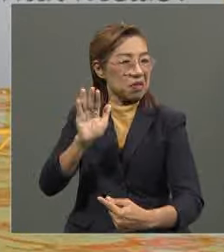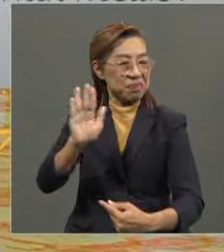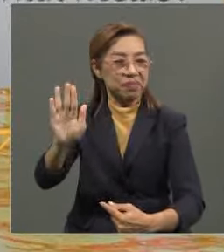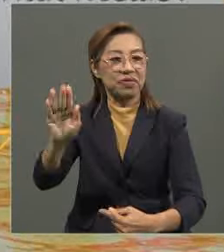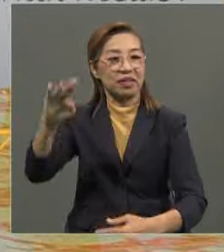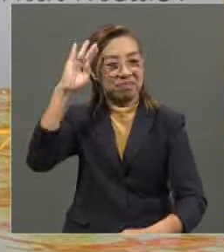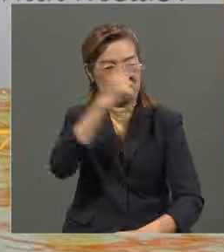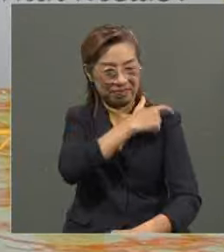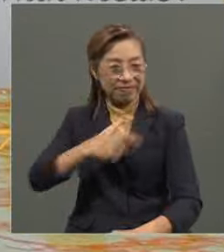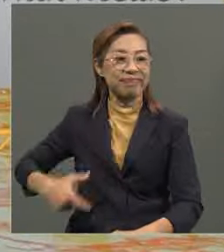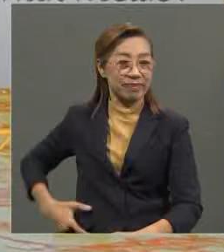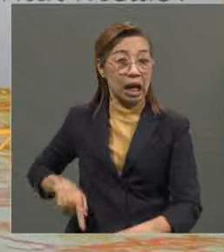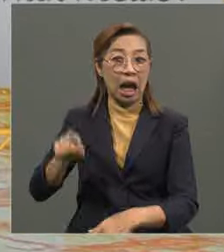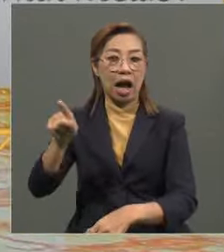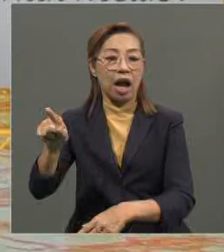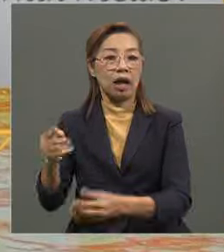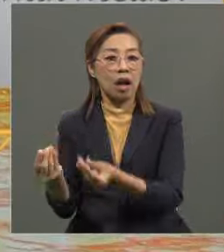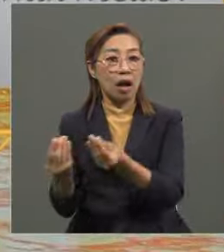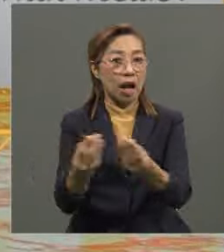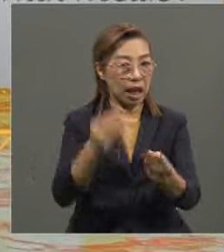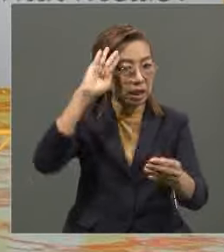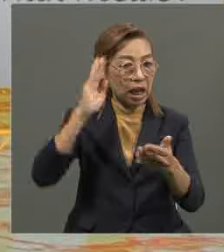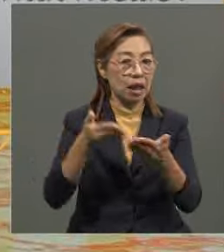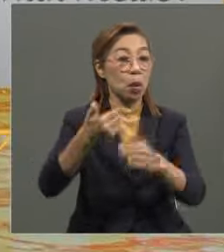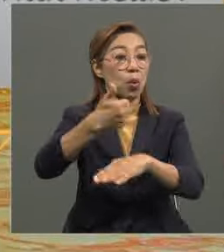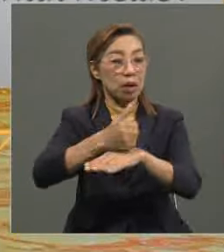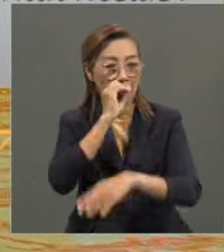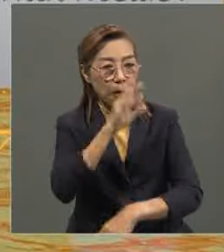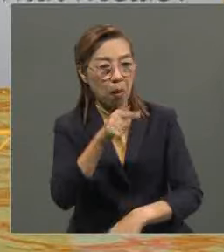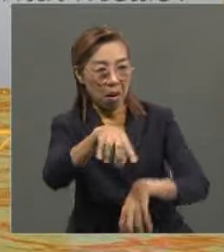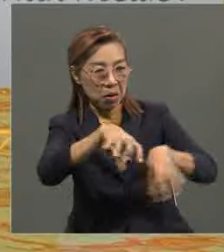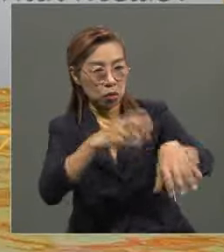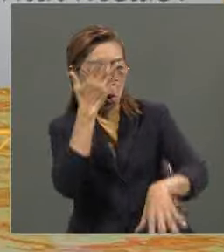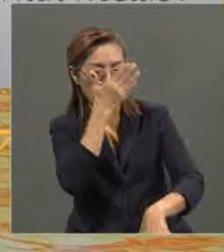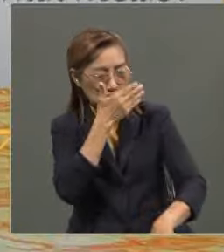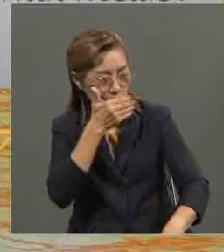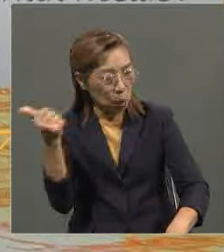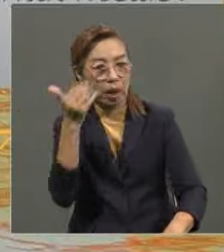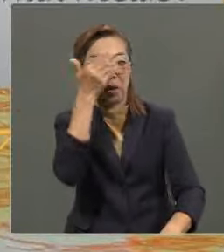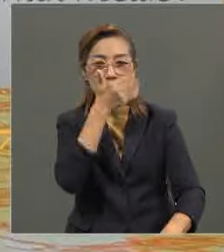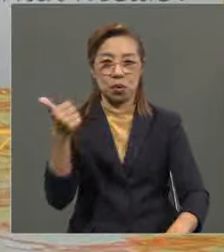ยู่หัวทรงมีพระราชดำรัสกับผู้บัญชาการทหารเรือว่าสวยงามมากสวยงาม